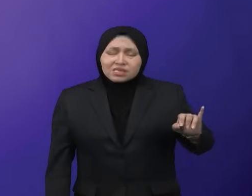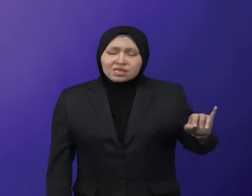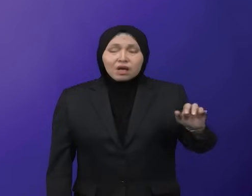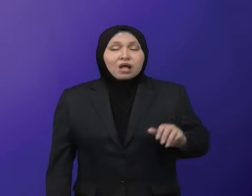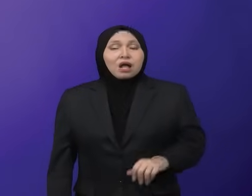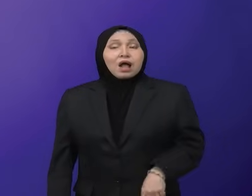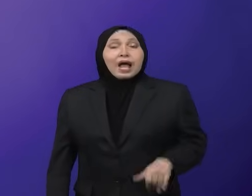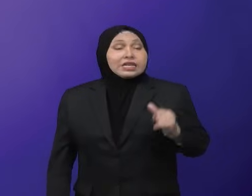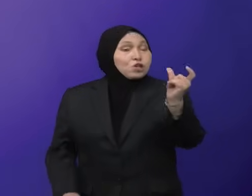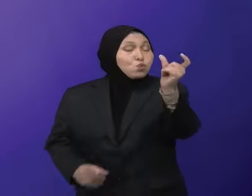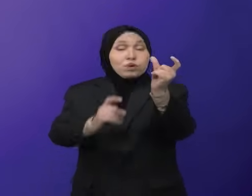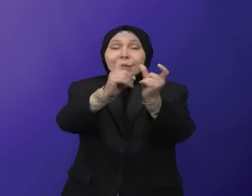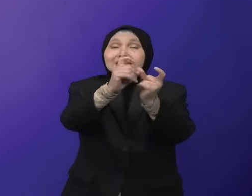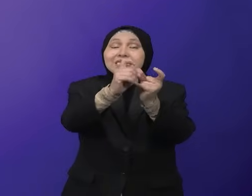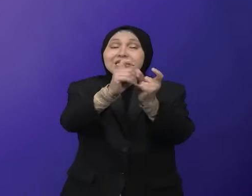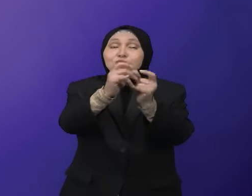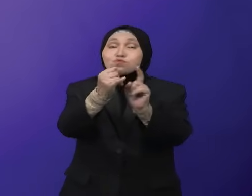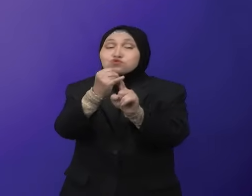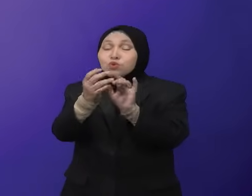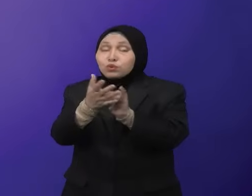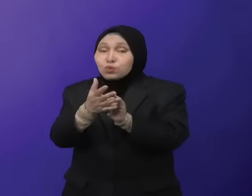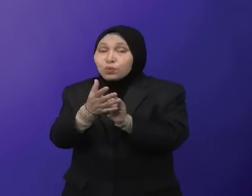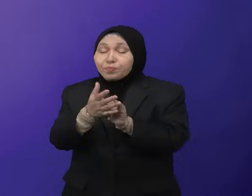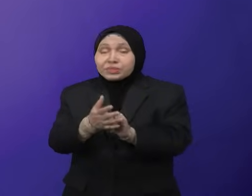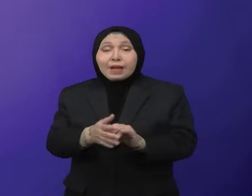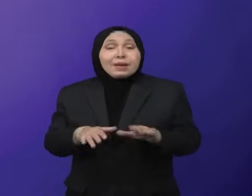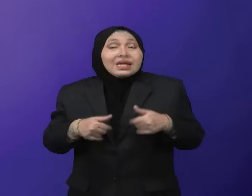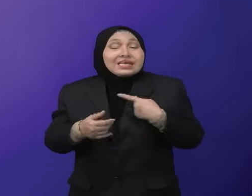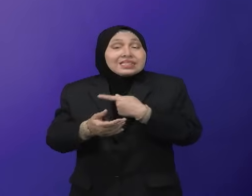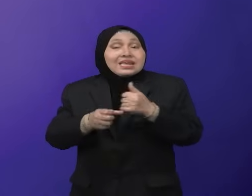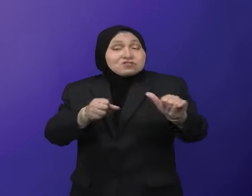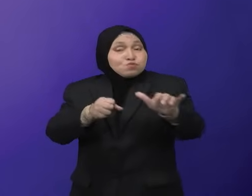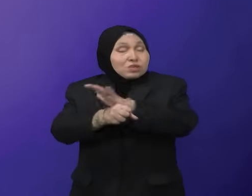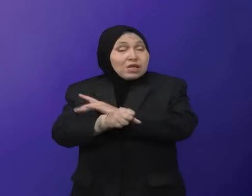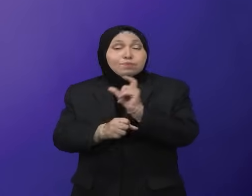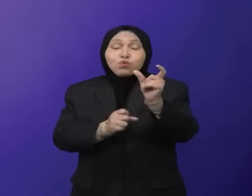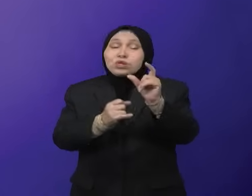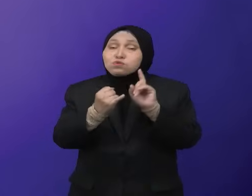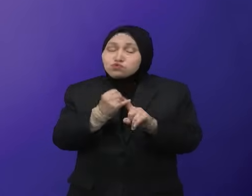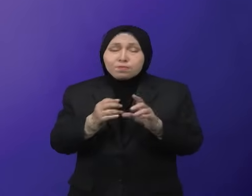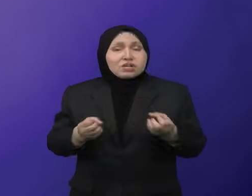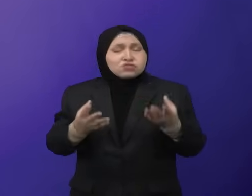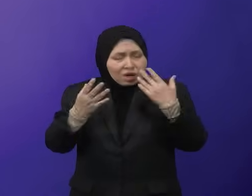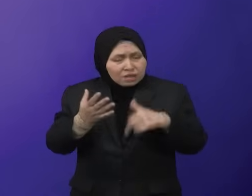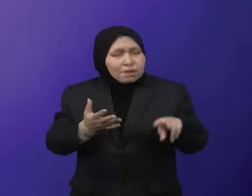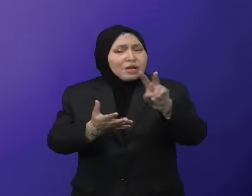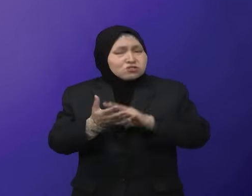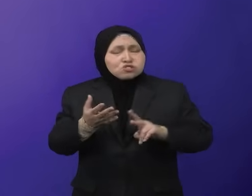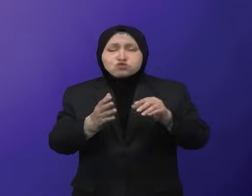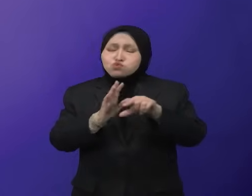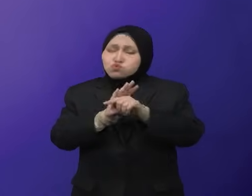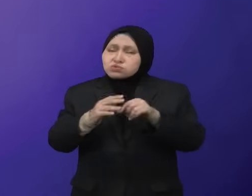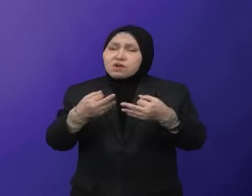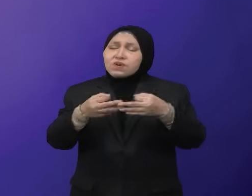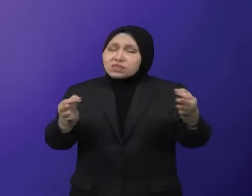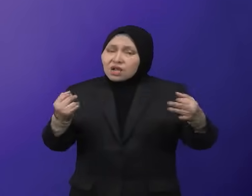tad'afin, ada nun mati di hujung itu. Bagaimana kita nak sempurnakan nun itu di hujung? Banyaklah kita baca surah Al-Fatihah, semuanya